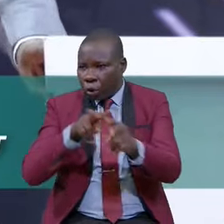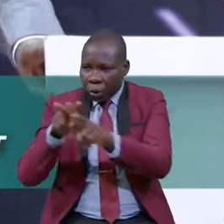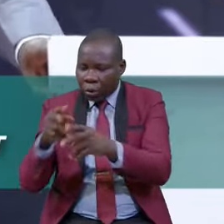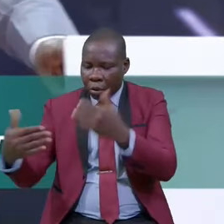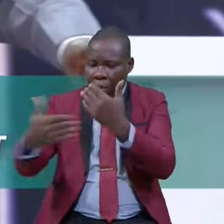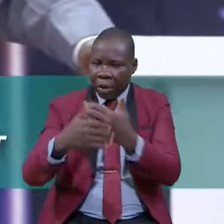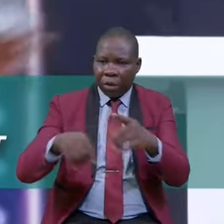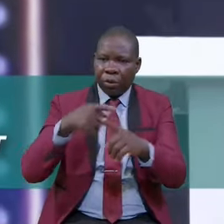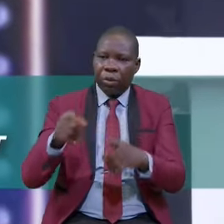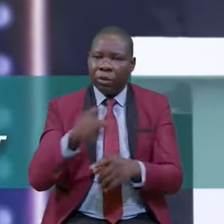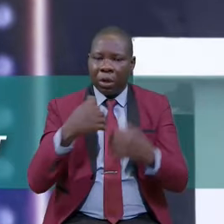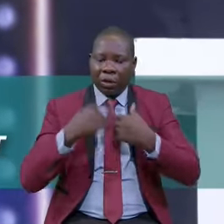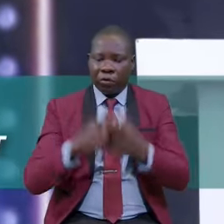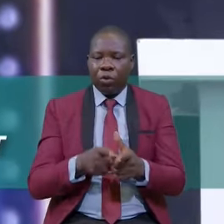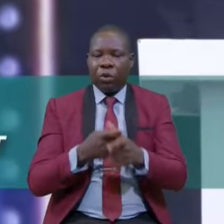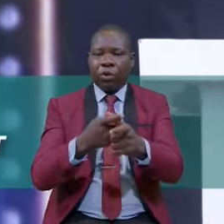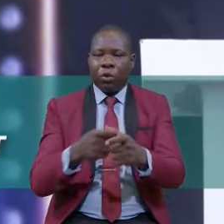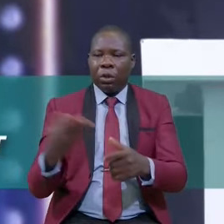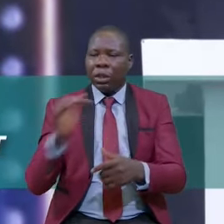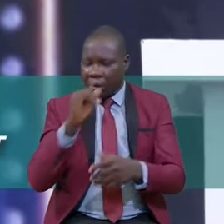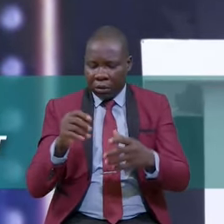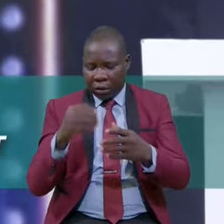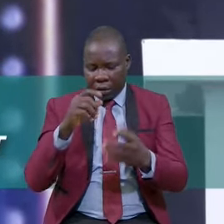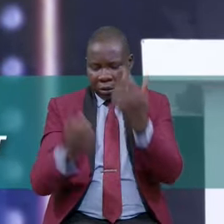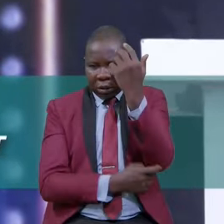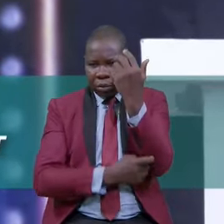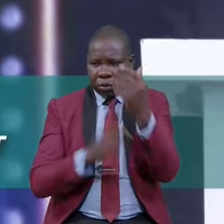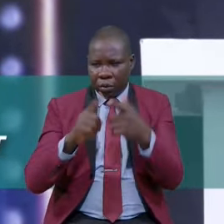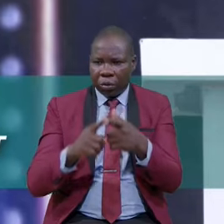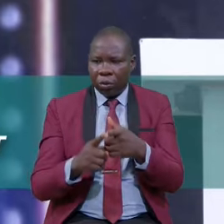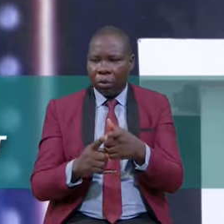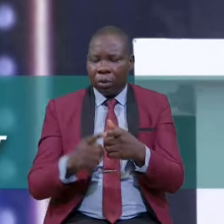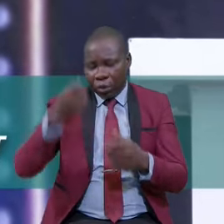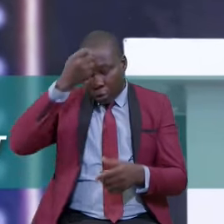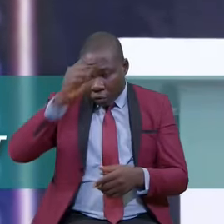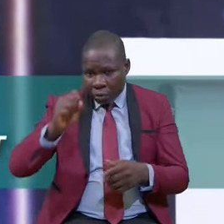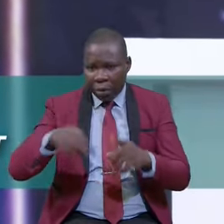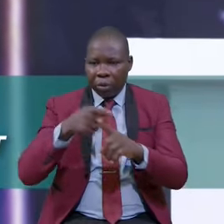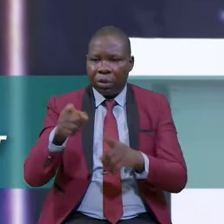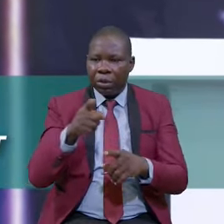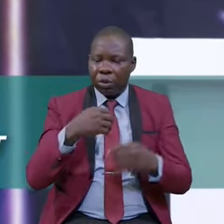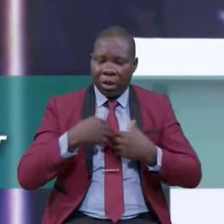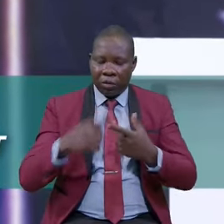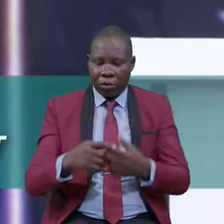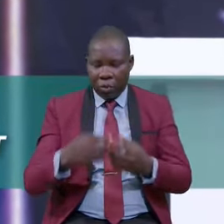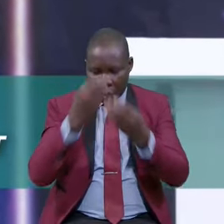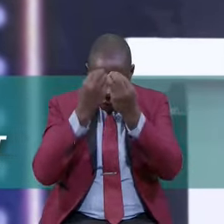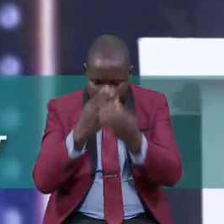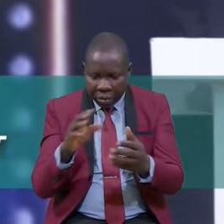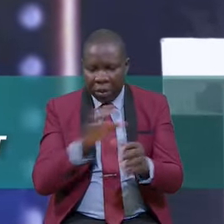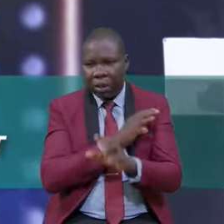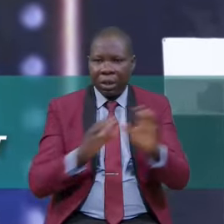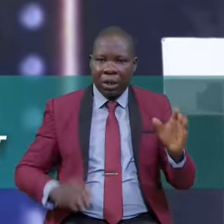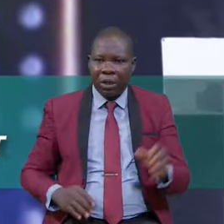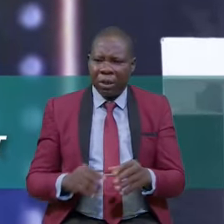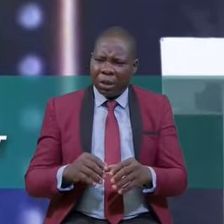d'obéir à la parole de Dieu. Il y a la tentation qui va dire, ça c'est trop, non? Me regarde ton âge. Ça c'est trop, non? La